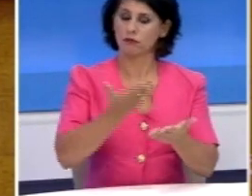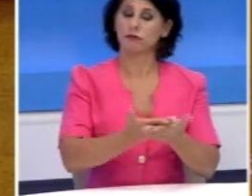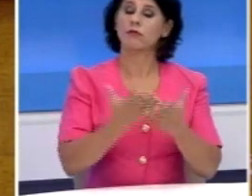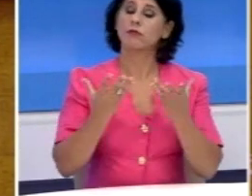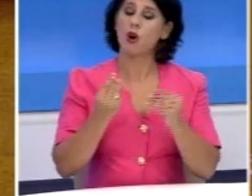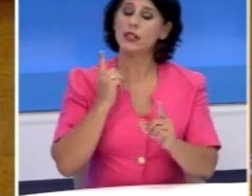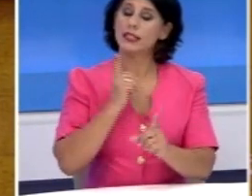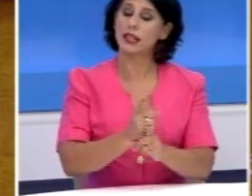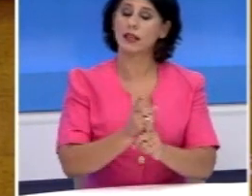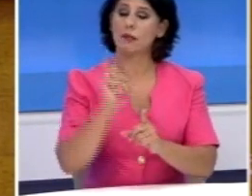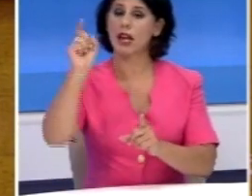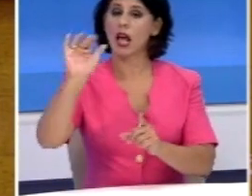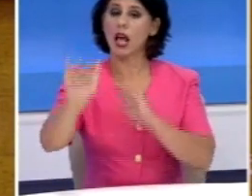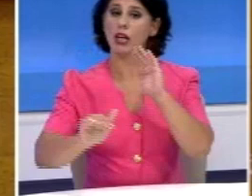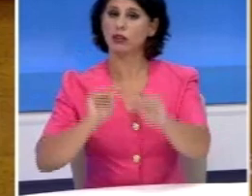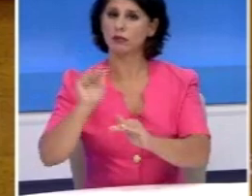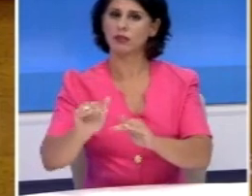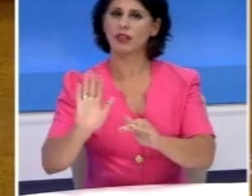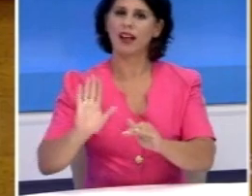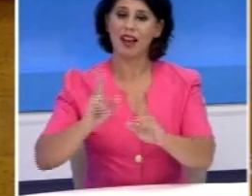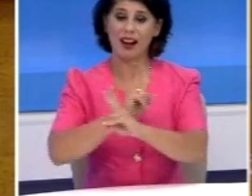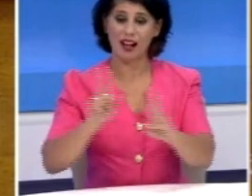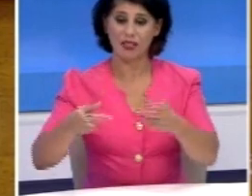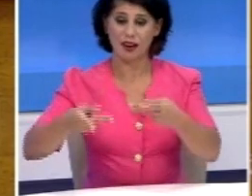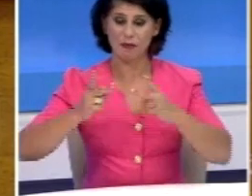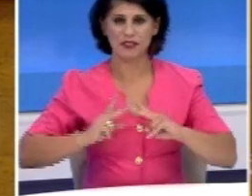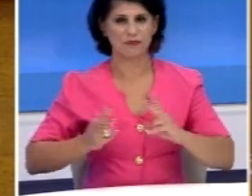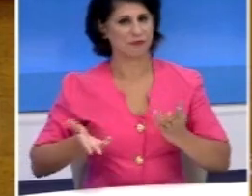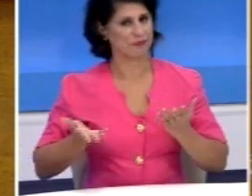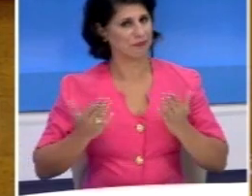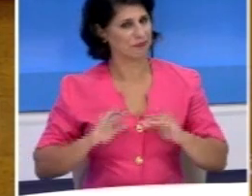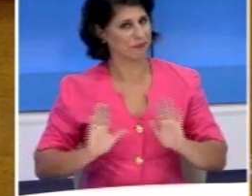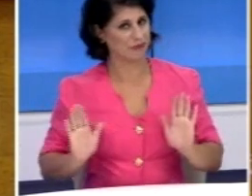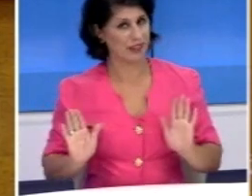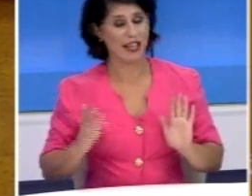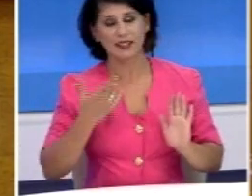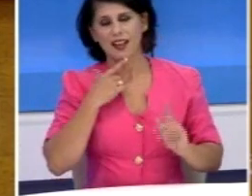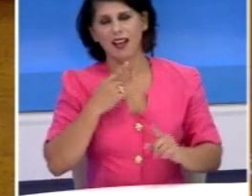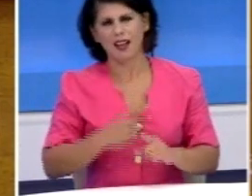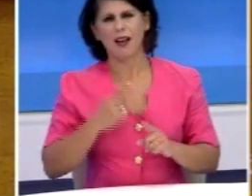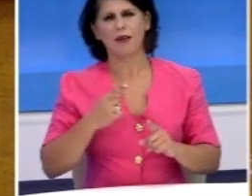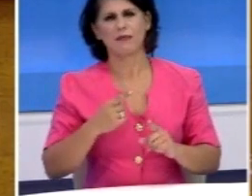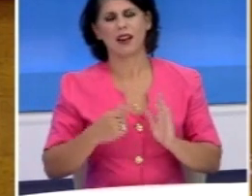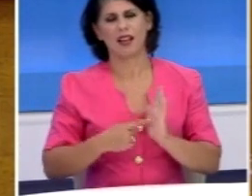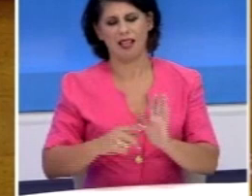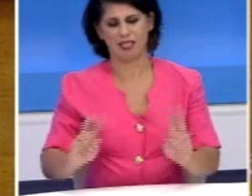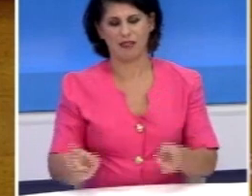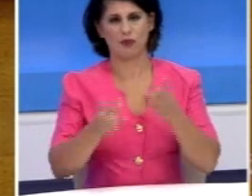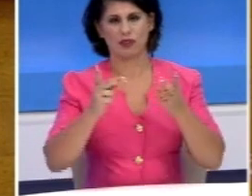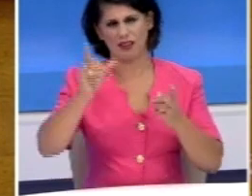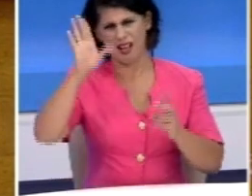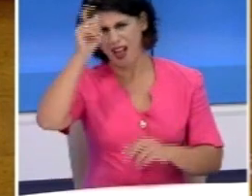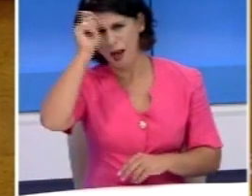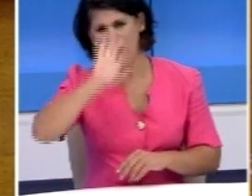πολύ συγκεκριμένα ερωτήματα, αλλά καθαρές απαντήσεις δεν πήραμε, γιατί απλά θα αποκάλυπταν τις